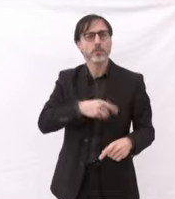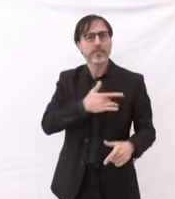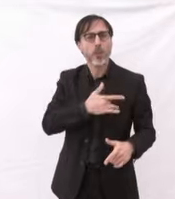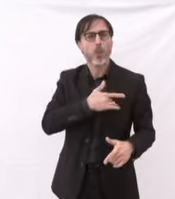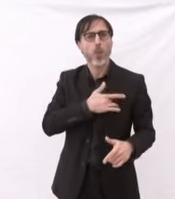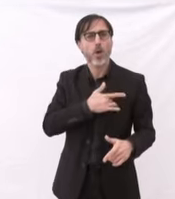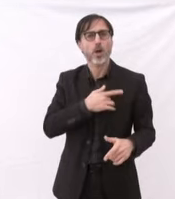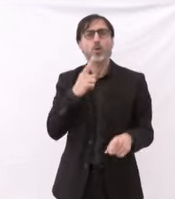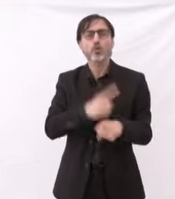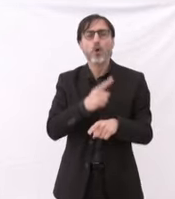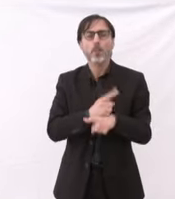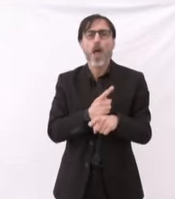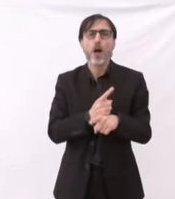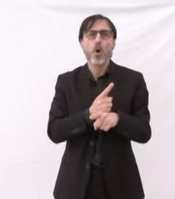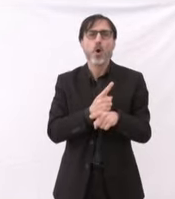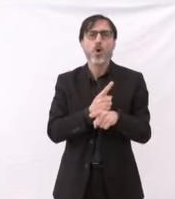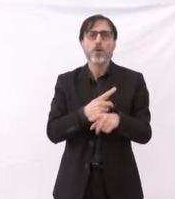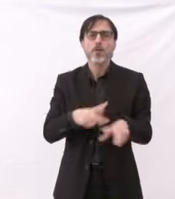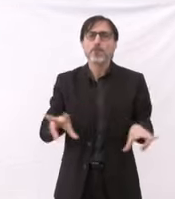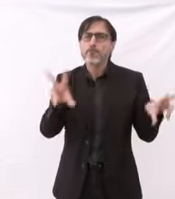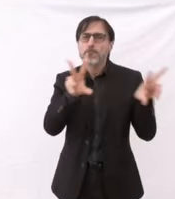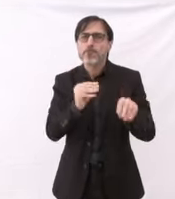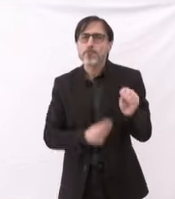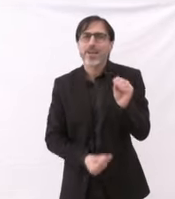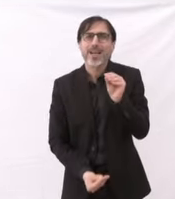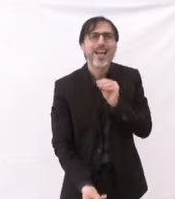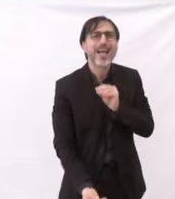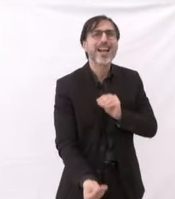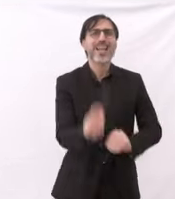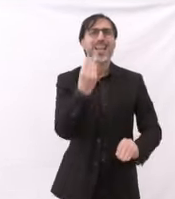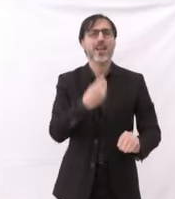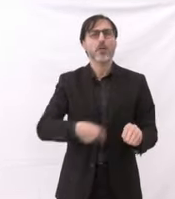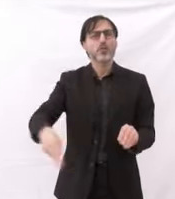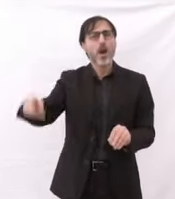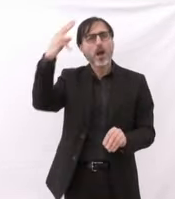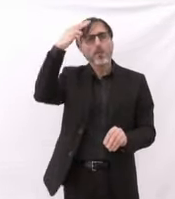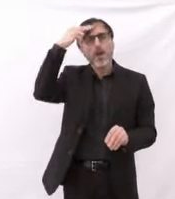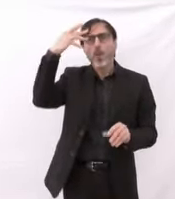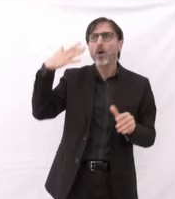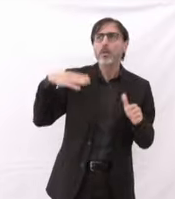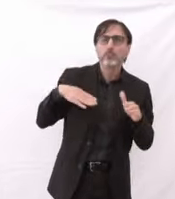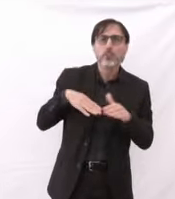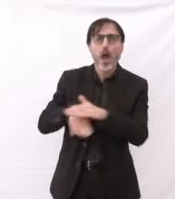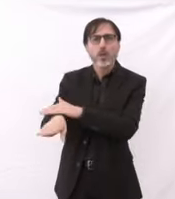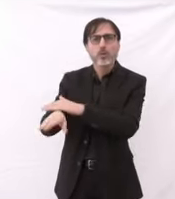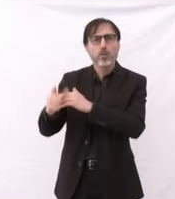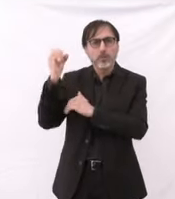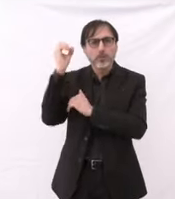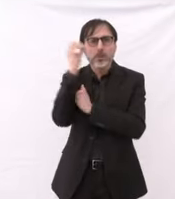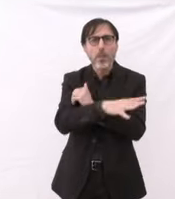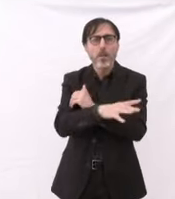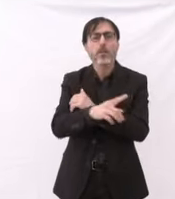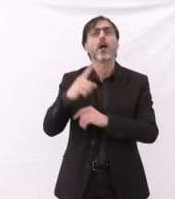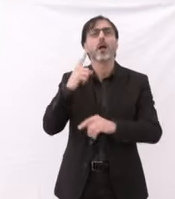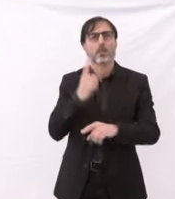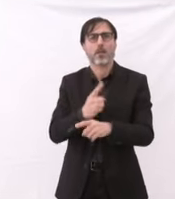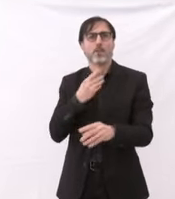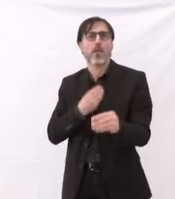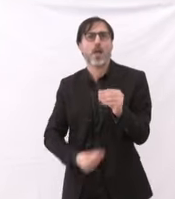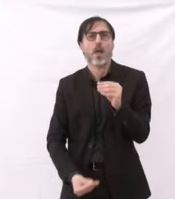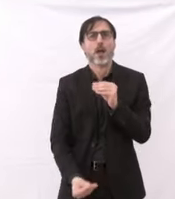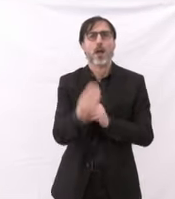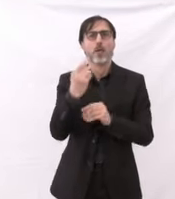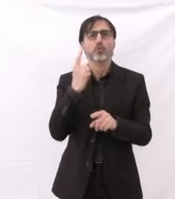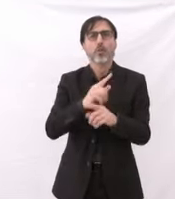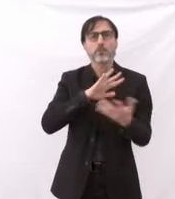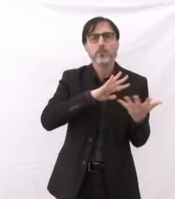Dobbiamo fare rinascere quelle memorie finite nell'oblio e